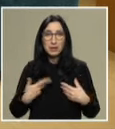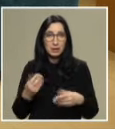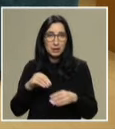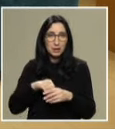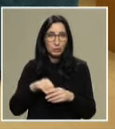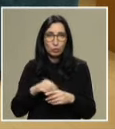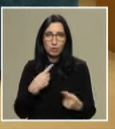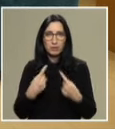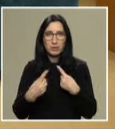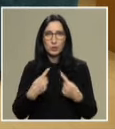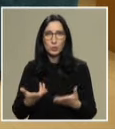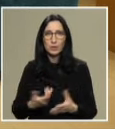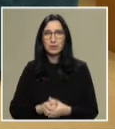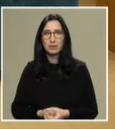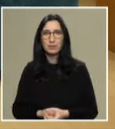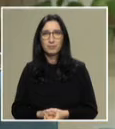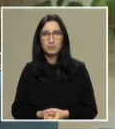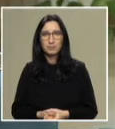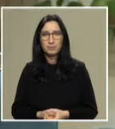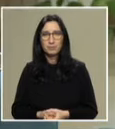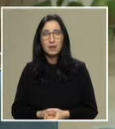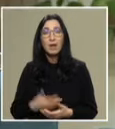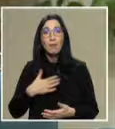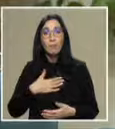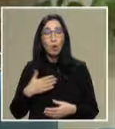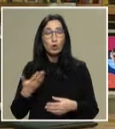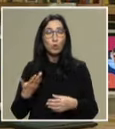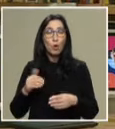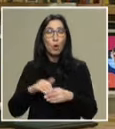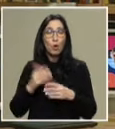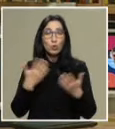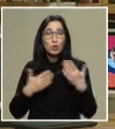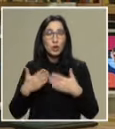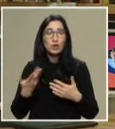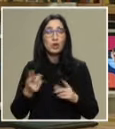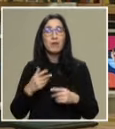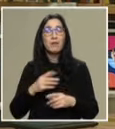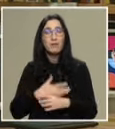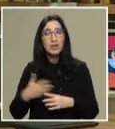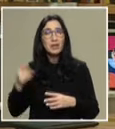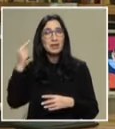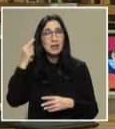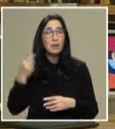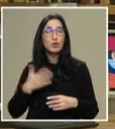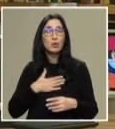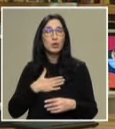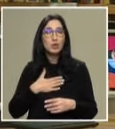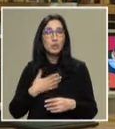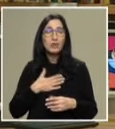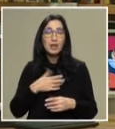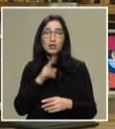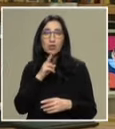включи в дискусията? Заповядай. В моето училище винаги знаем, че може да разчитаме на нашите преподаватели и на